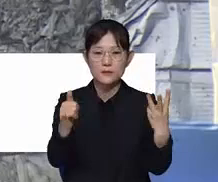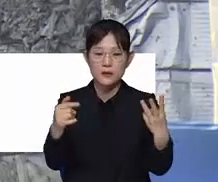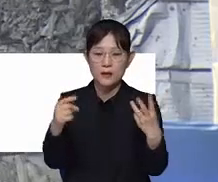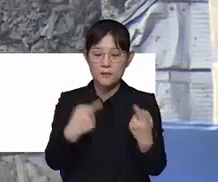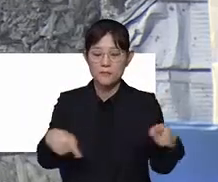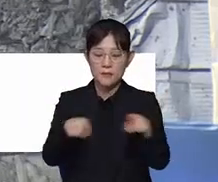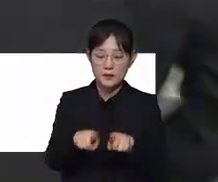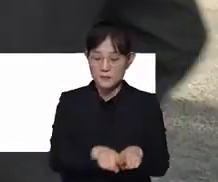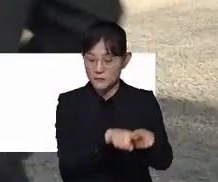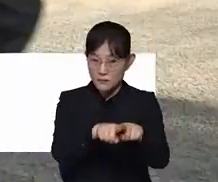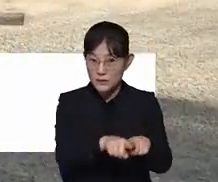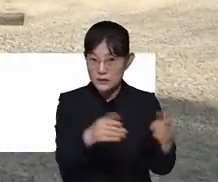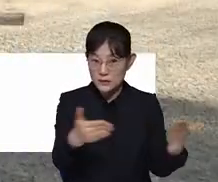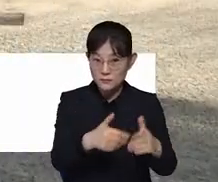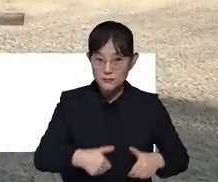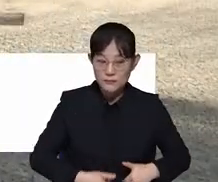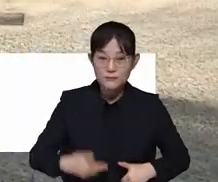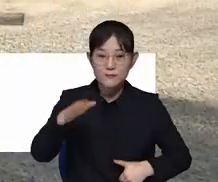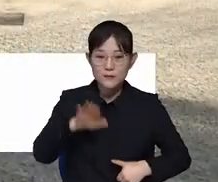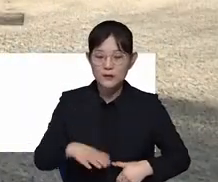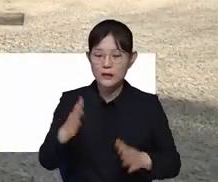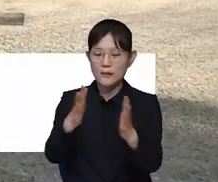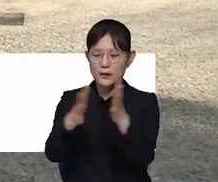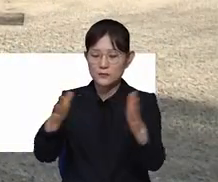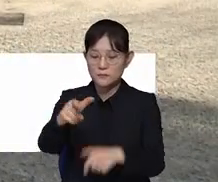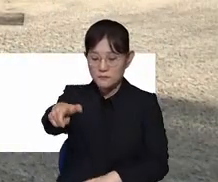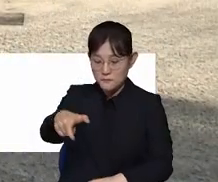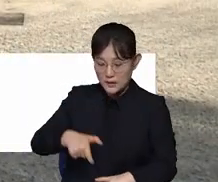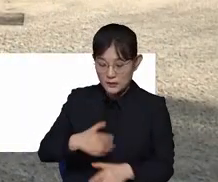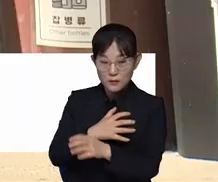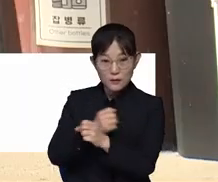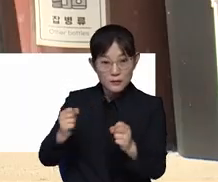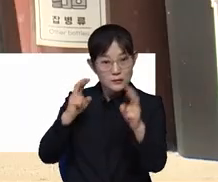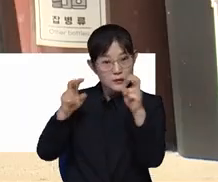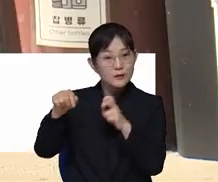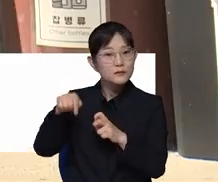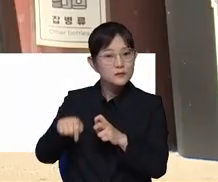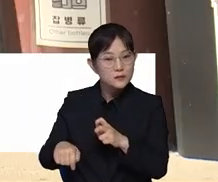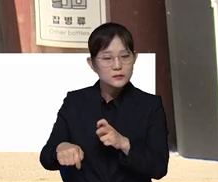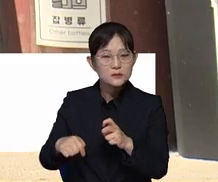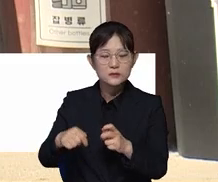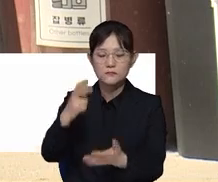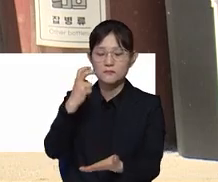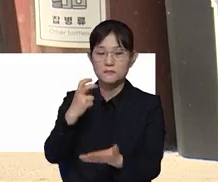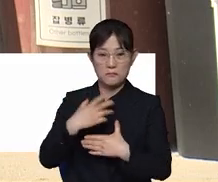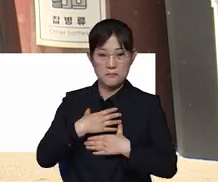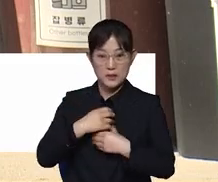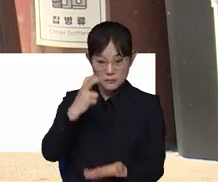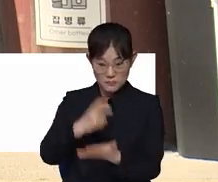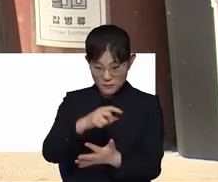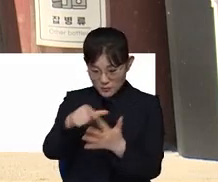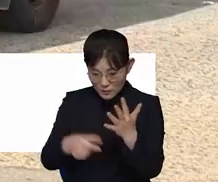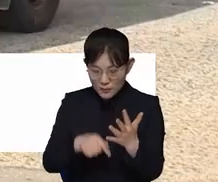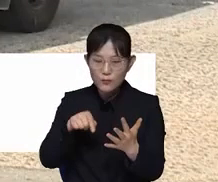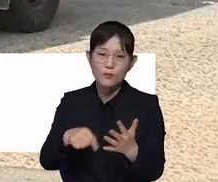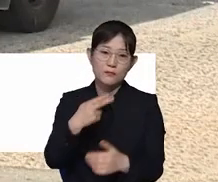조를 이뤄 작업해야 하지만 아파트와 계약을 맺은 수거 업체에 대해서는 안전 의무 규정이 따로